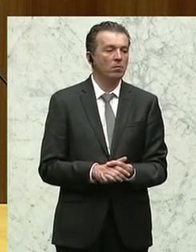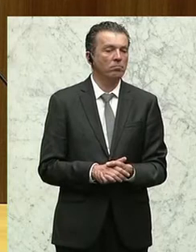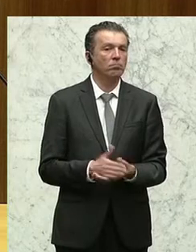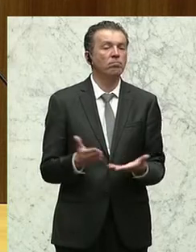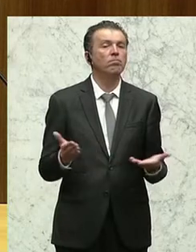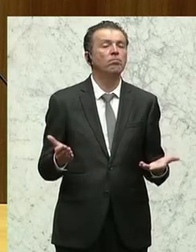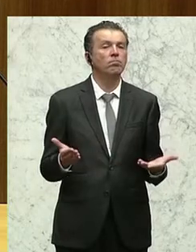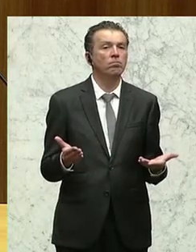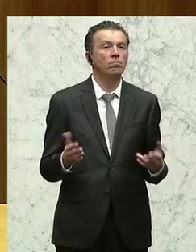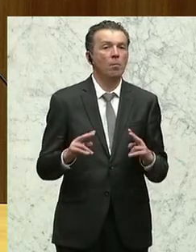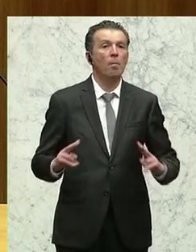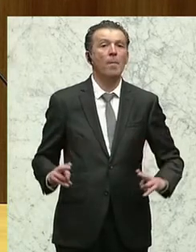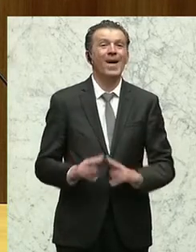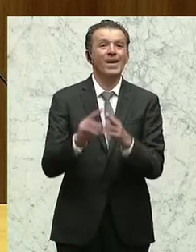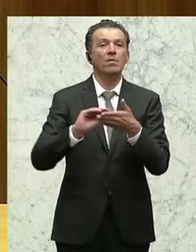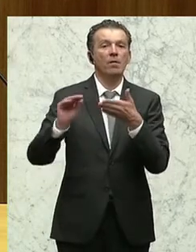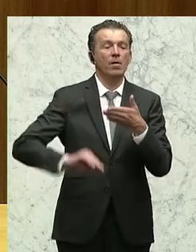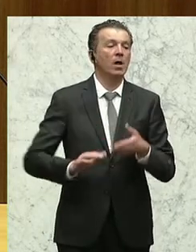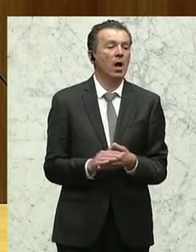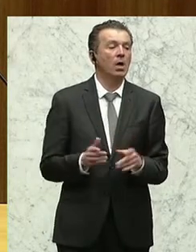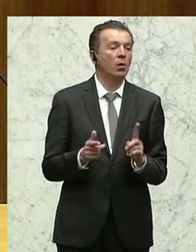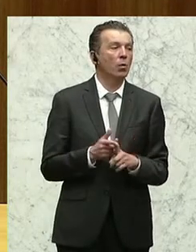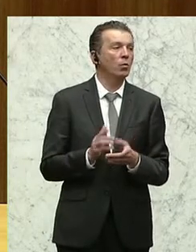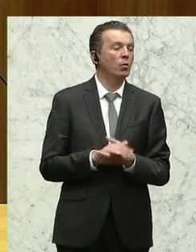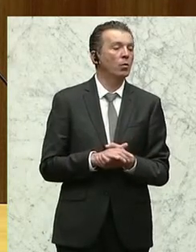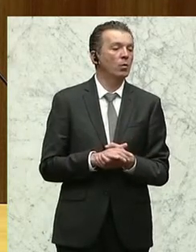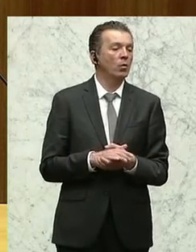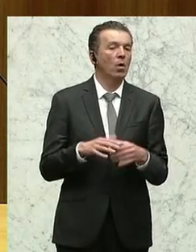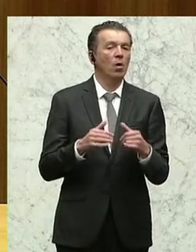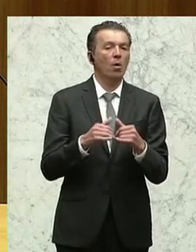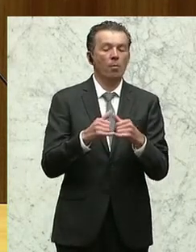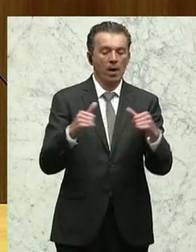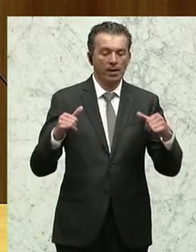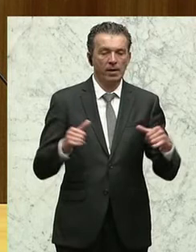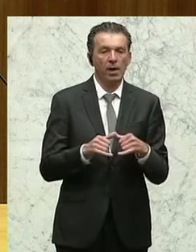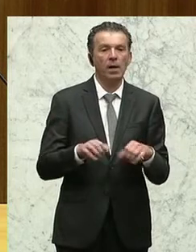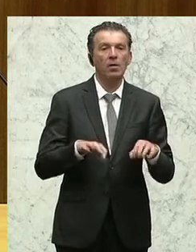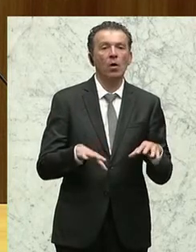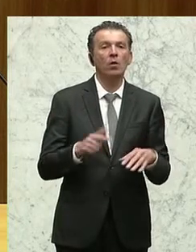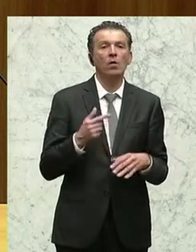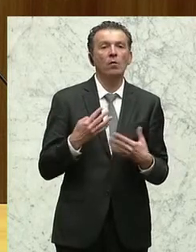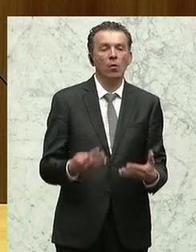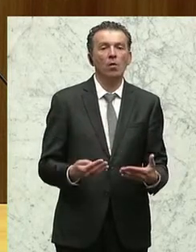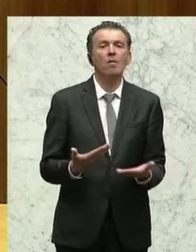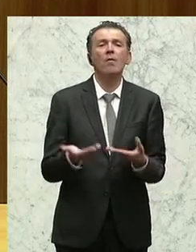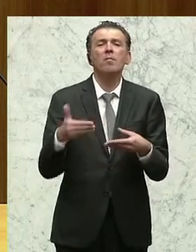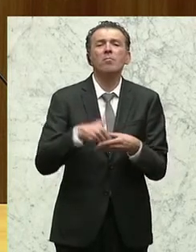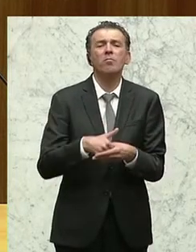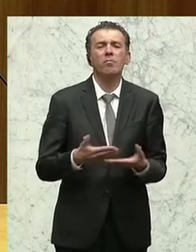zuteil wurde durch den Pariser Vertrag und durch das Paket 1992? Was heißt das